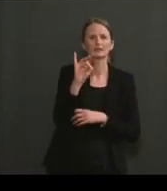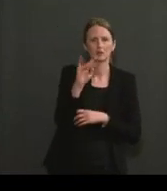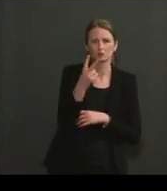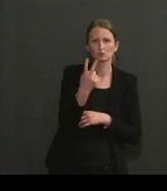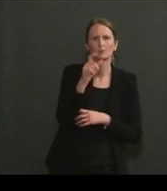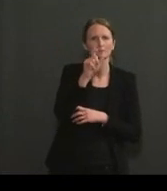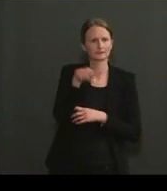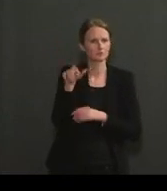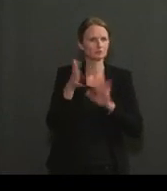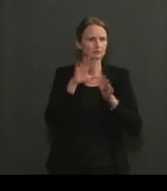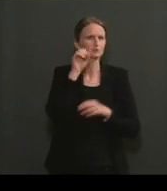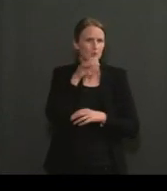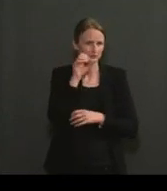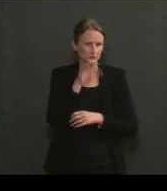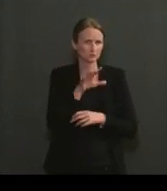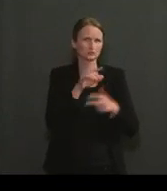342 nouveaux cas par jour.